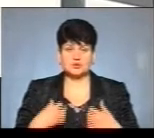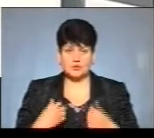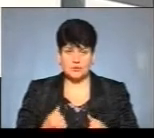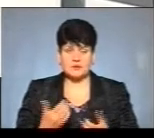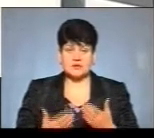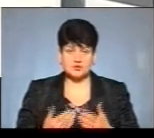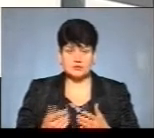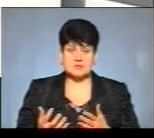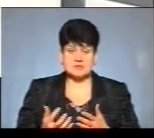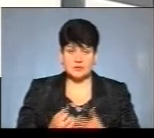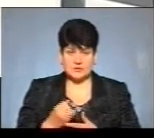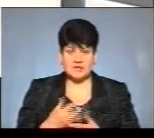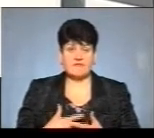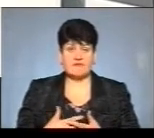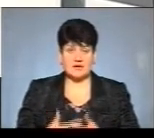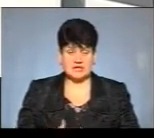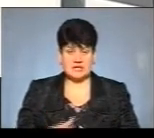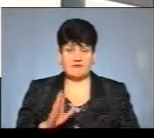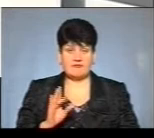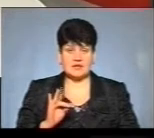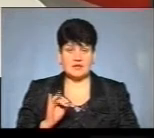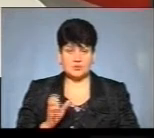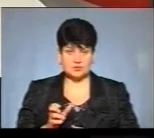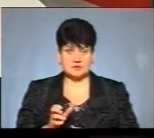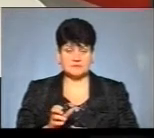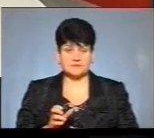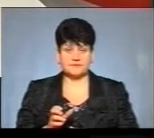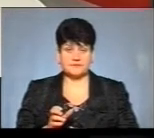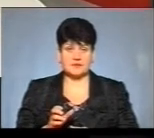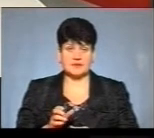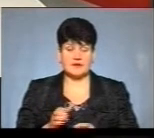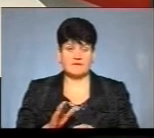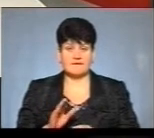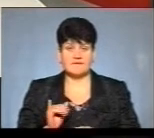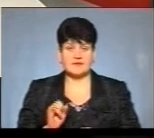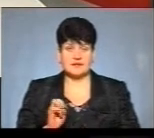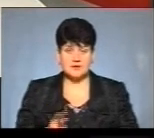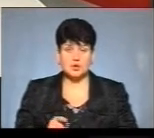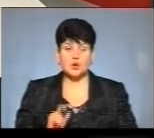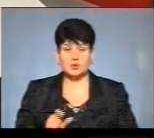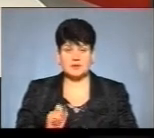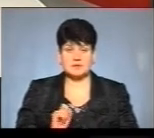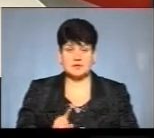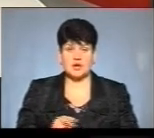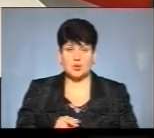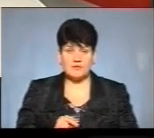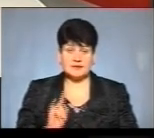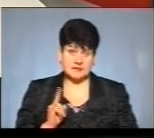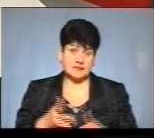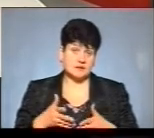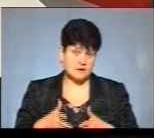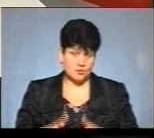якщо виявляють при вагітності вірус імунодефіциту, людини призначають відповідне лікування і дитинка